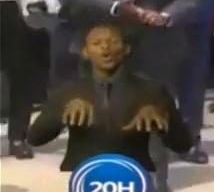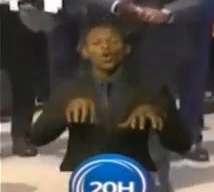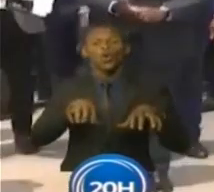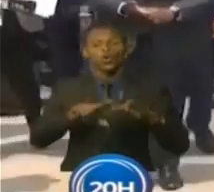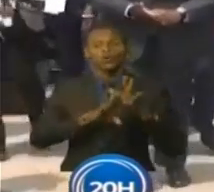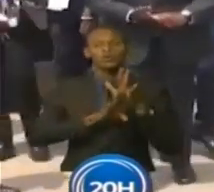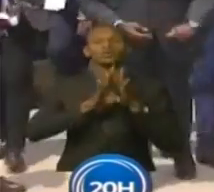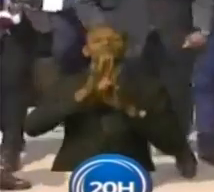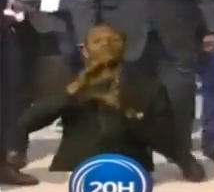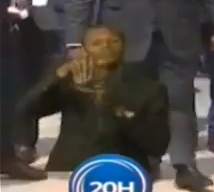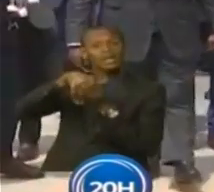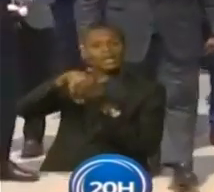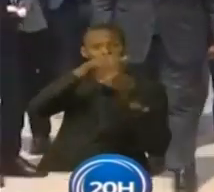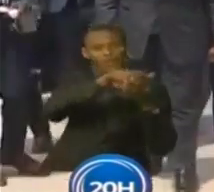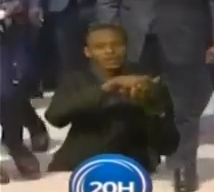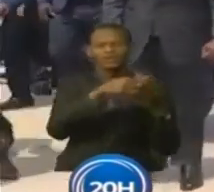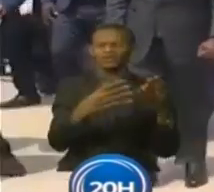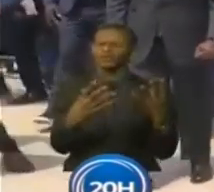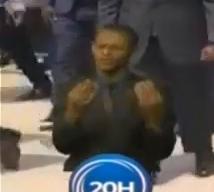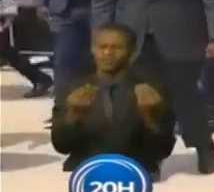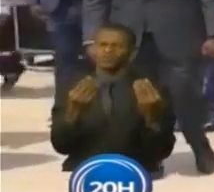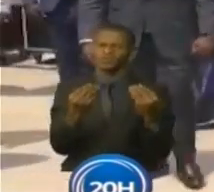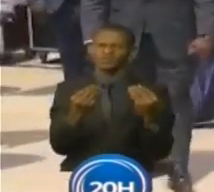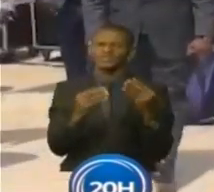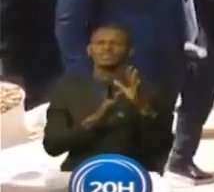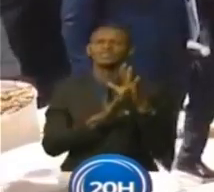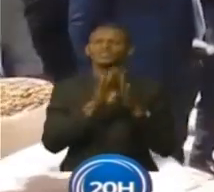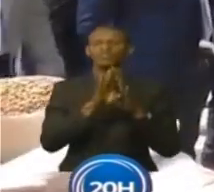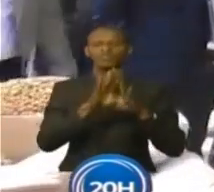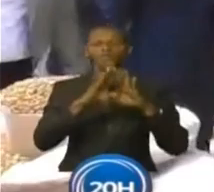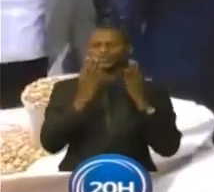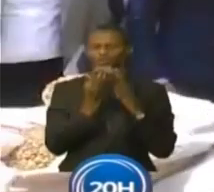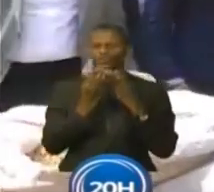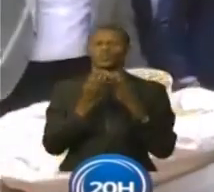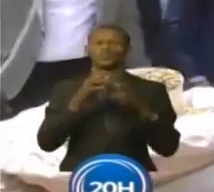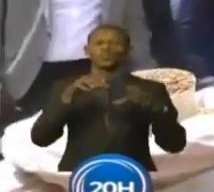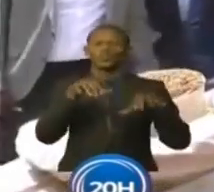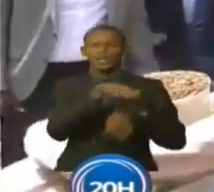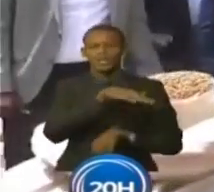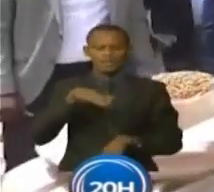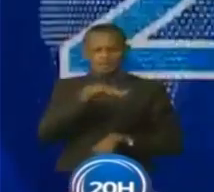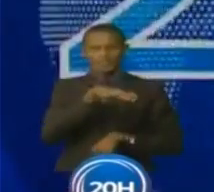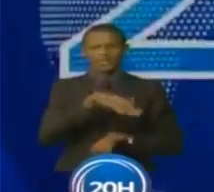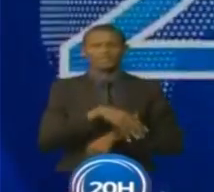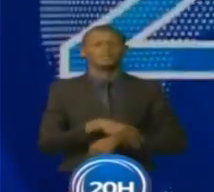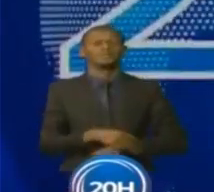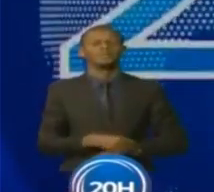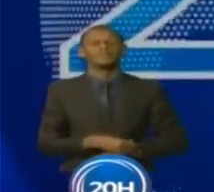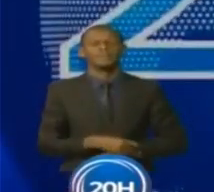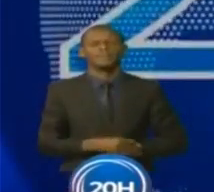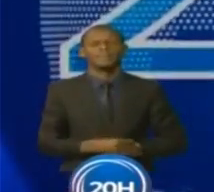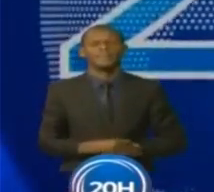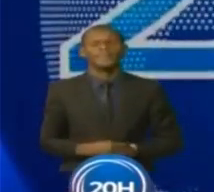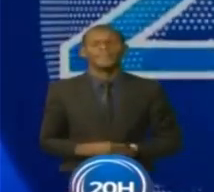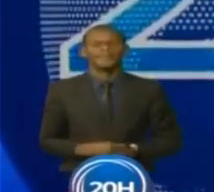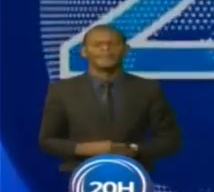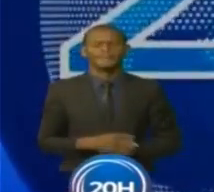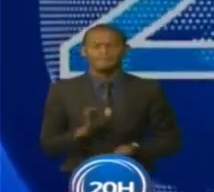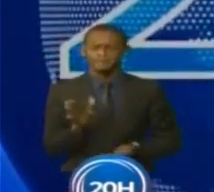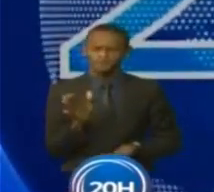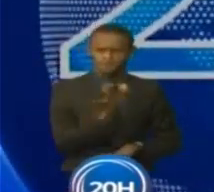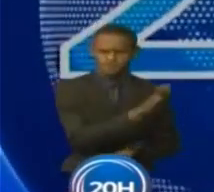Congo en véritable richesse afin de faire du pays une véritable puissance agricole. Le